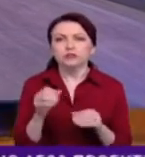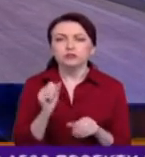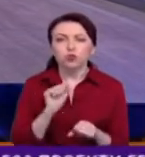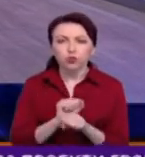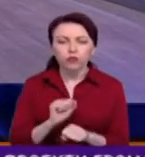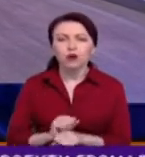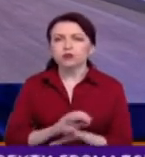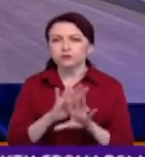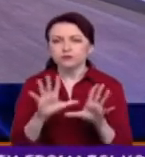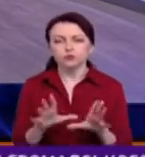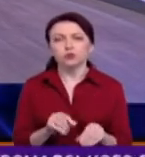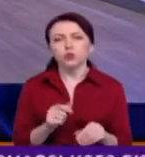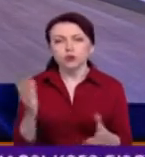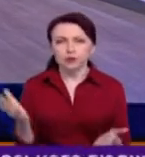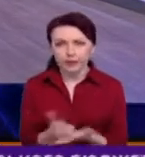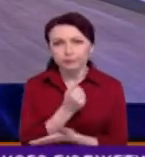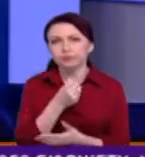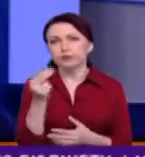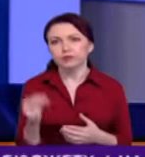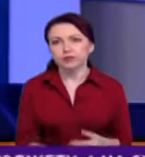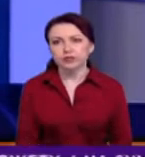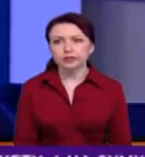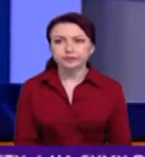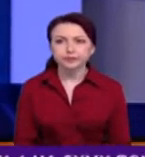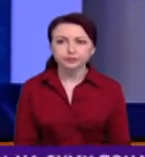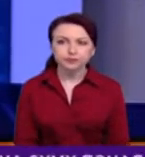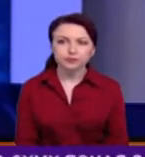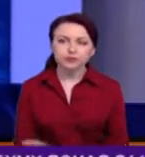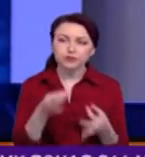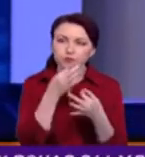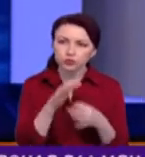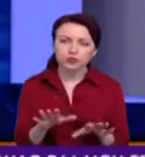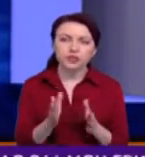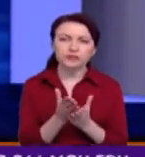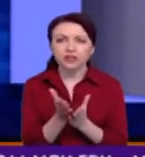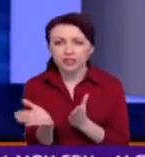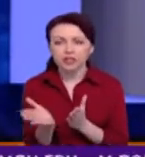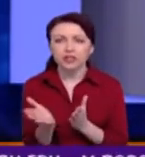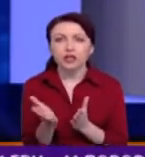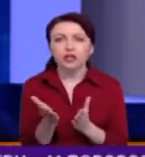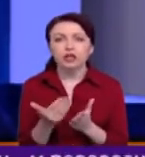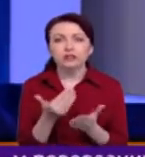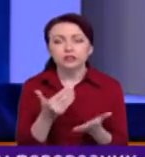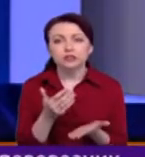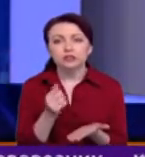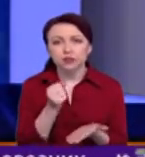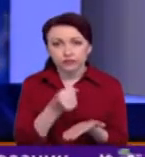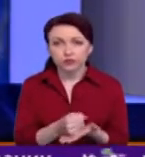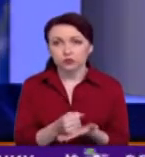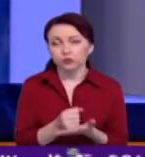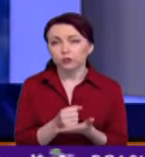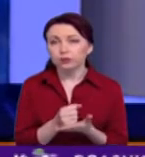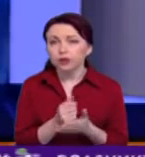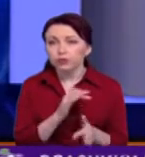закону спікером парламенту. Ми розуміємо, що будь-яке відхилення від усталеної процедури, будь-яке